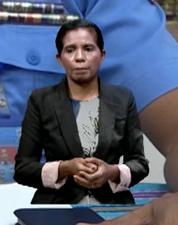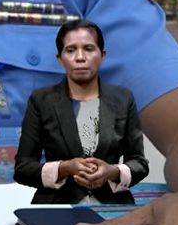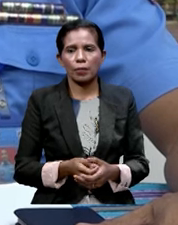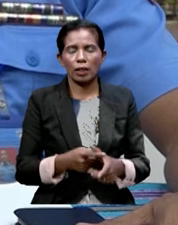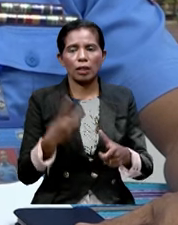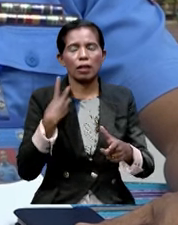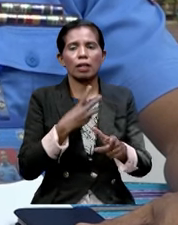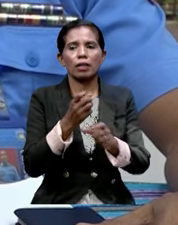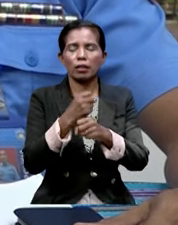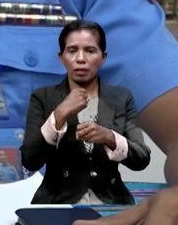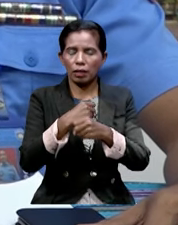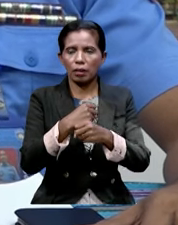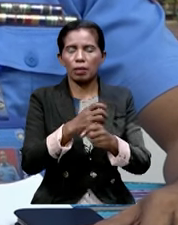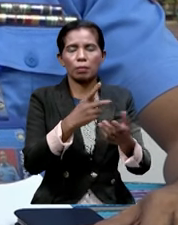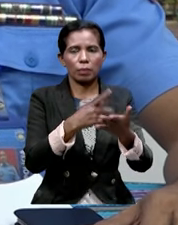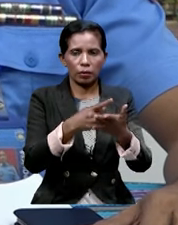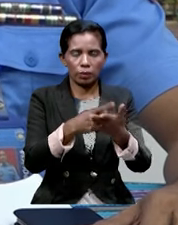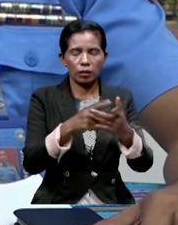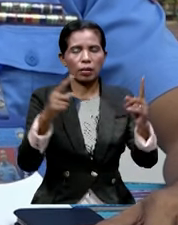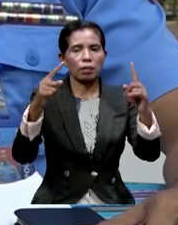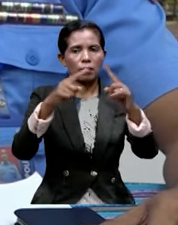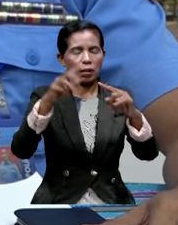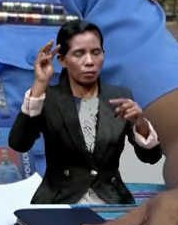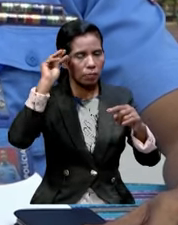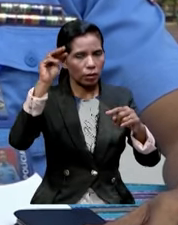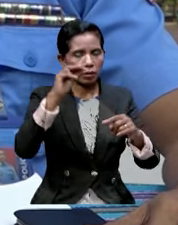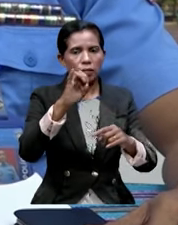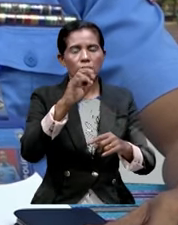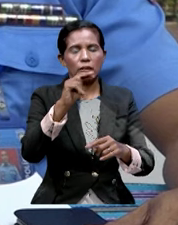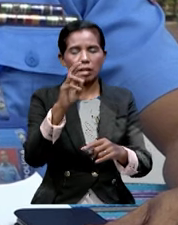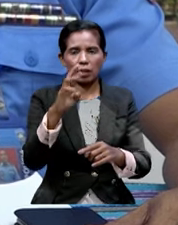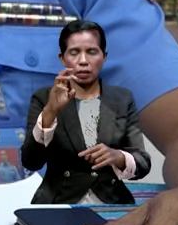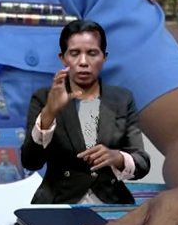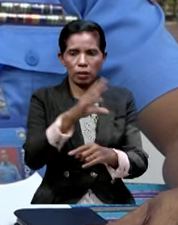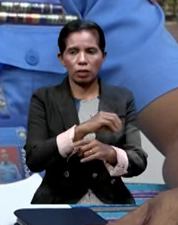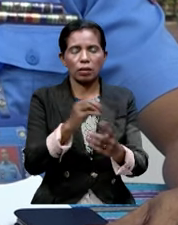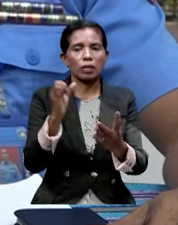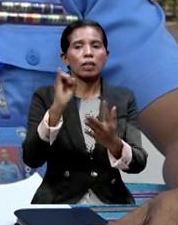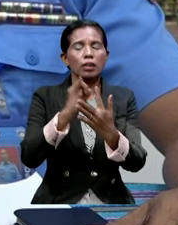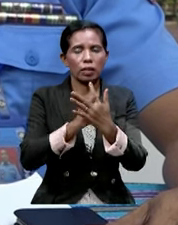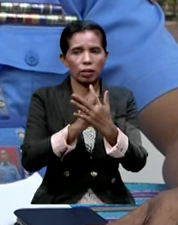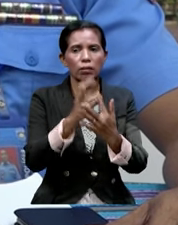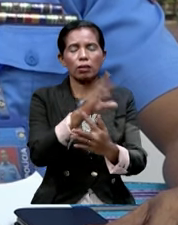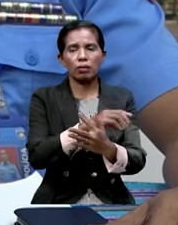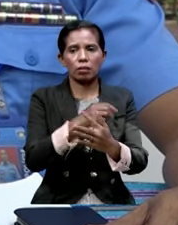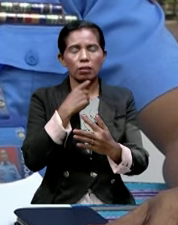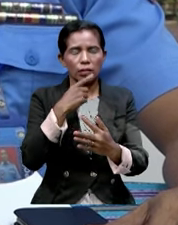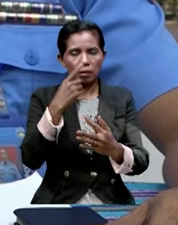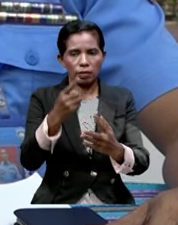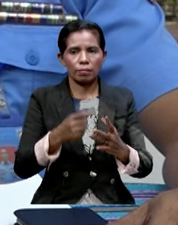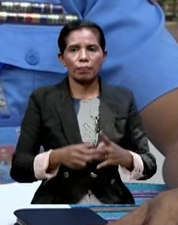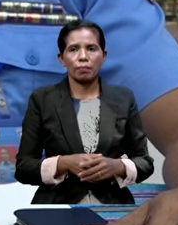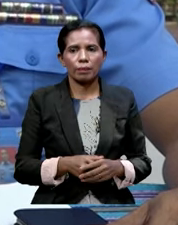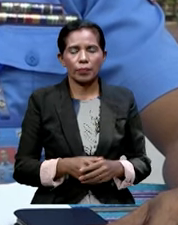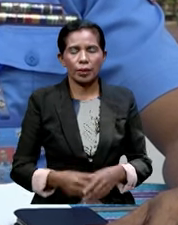para ita halo proposta ba sosialis minis dudu interior para tupela aproba hasai diploma ministerial